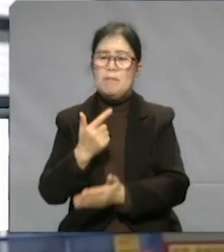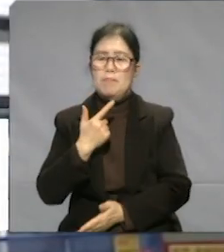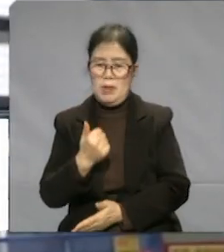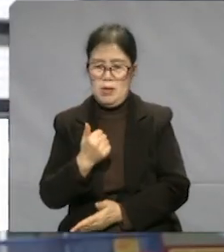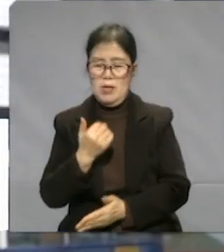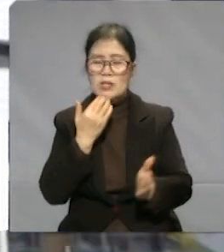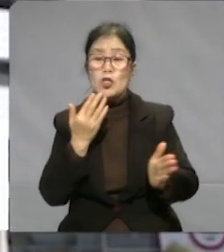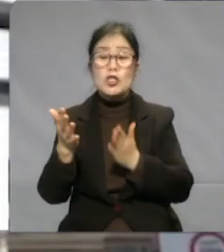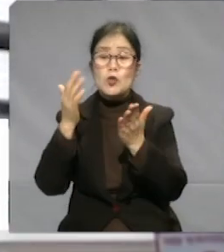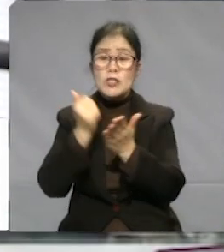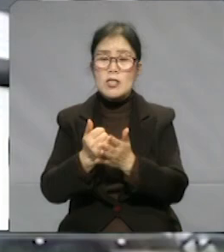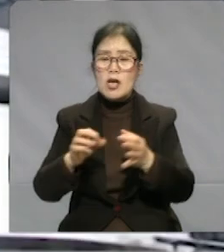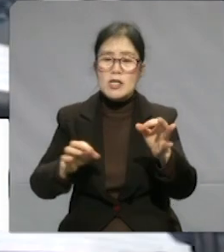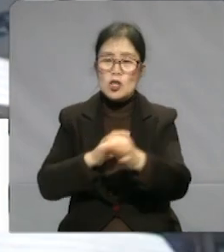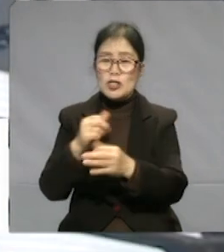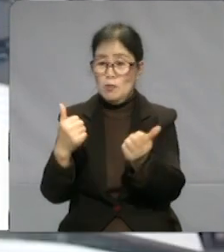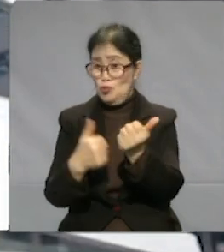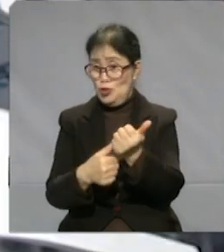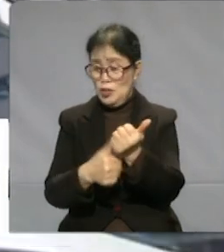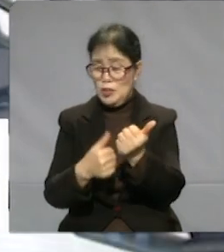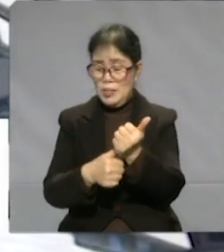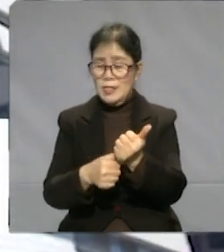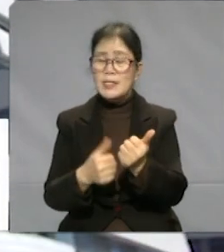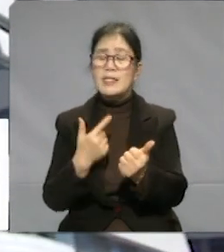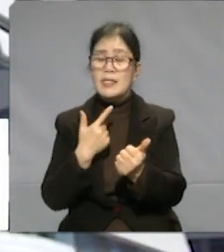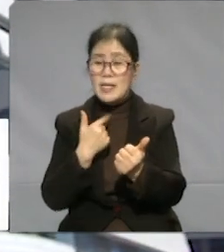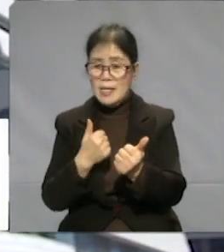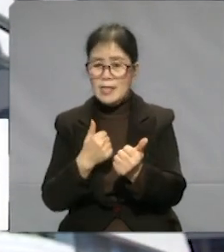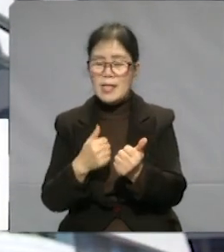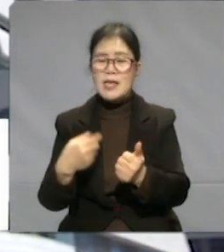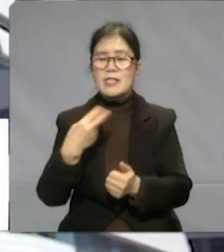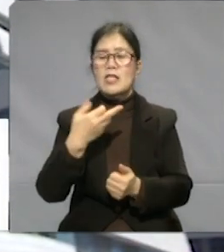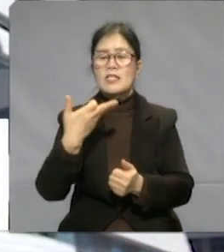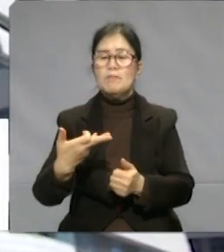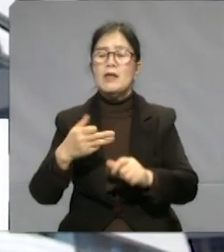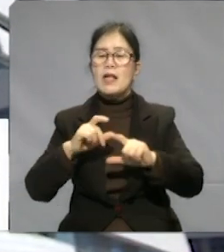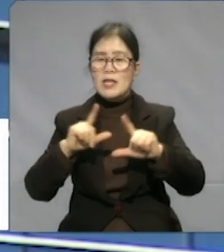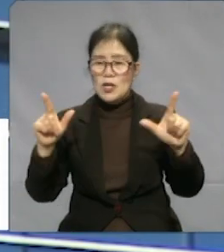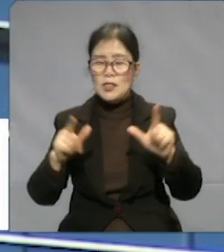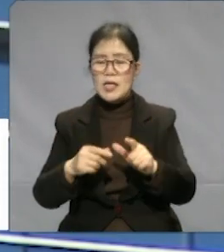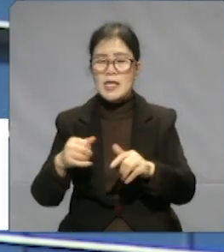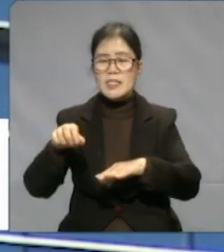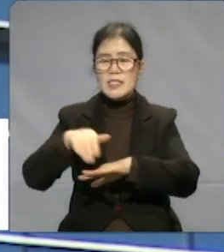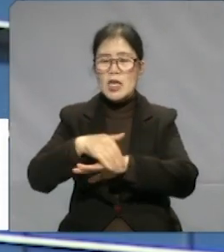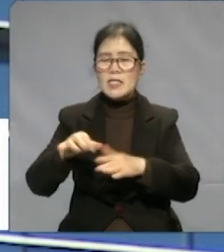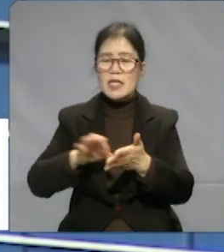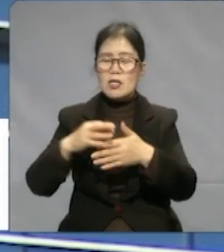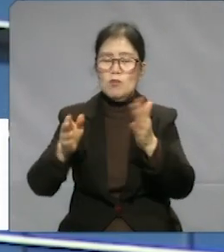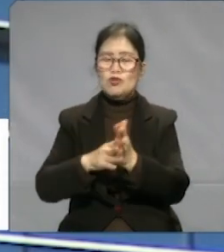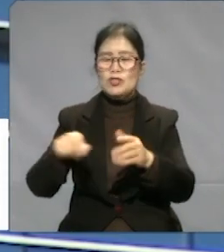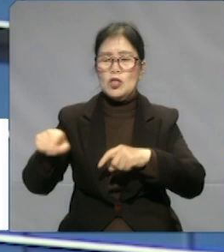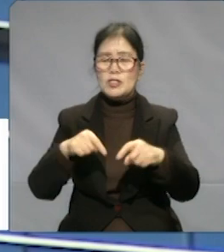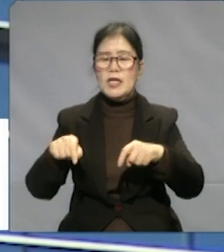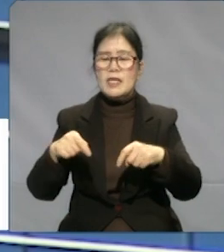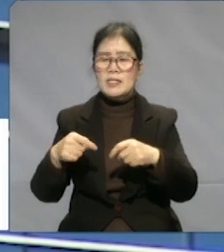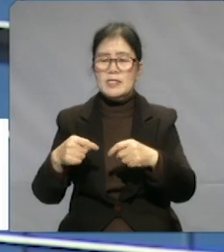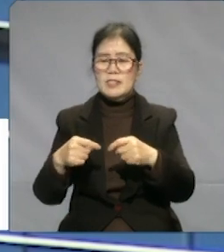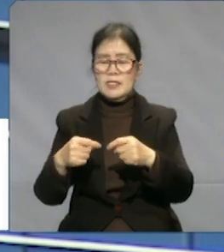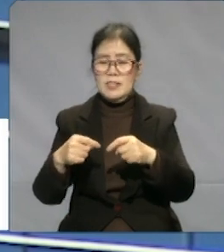김동현 도지사가 경제부총리겸 기획재정부 장관이던 2018년에는 기획재정부 정책기획관으로